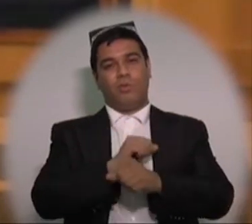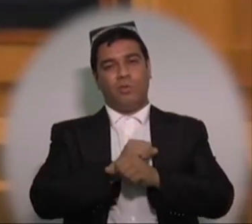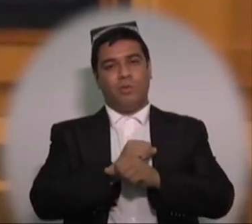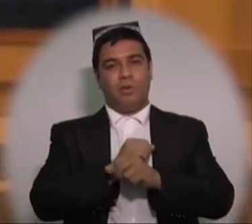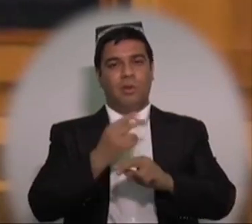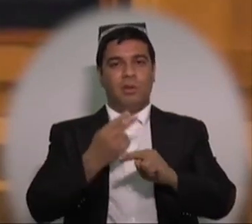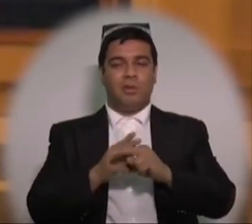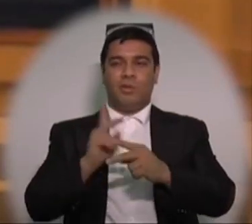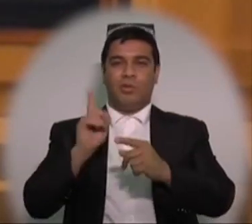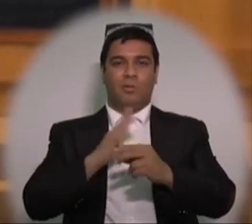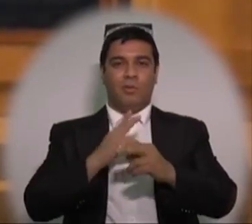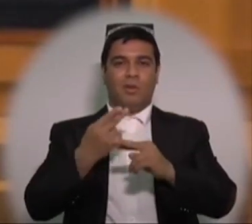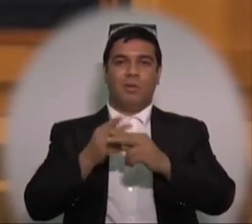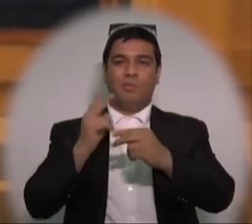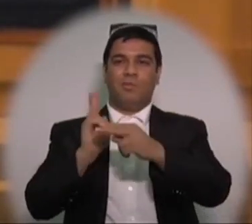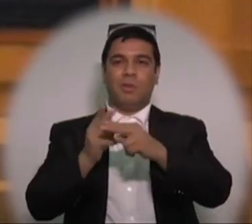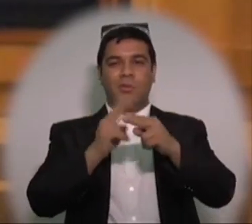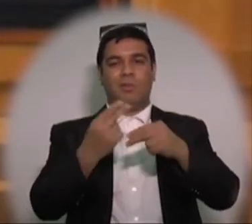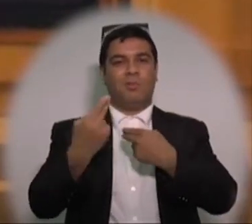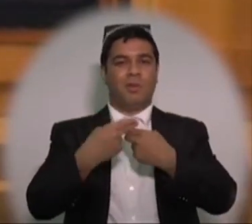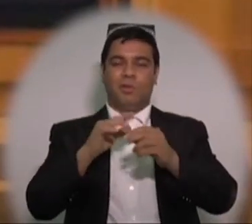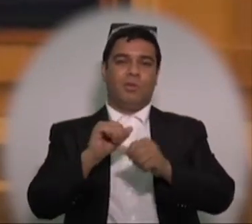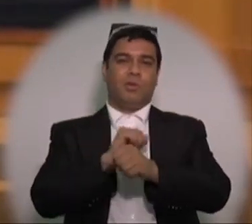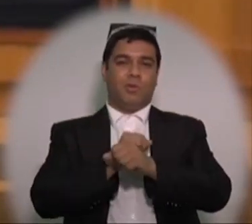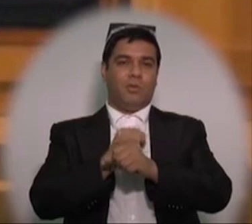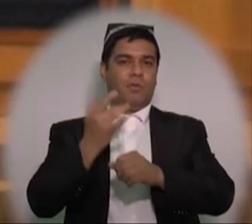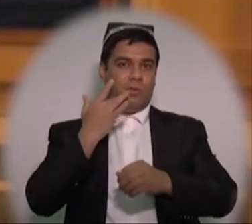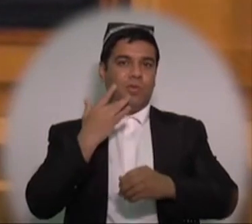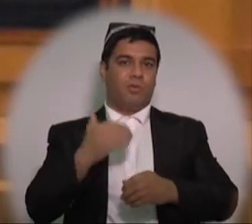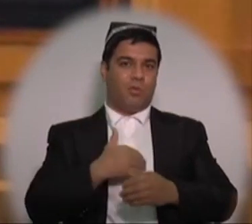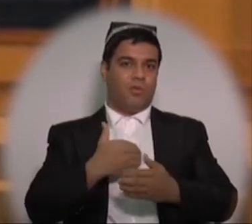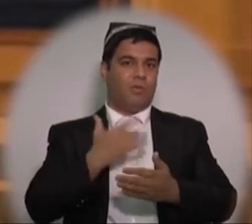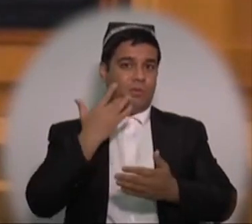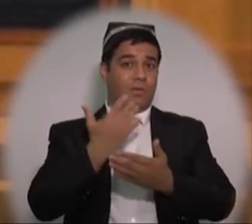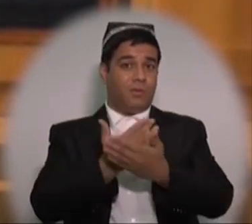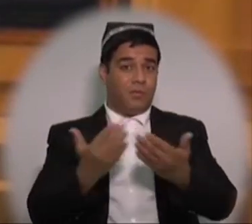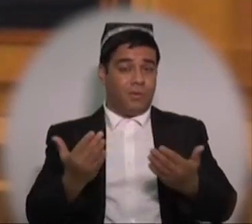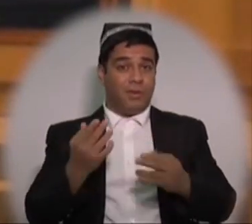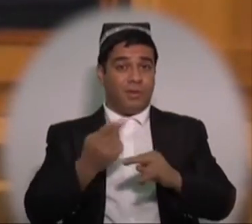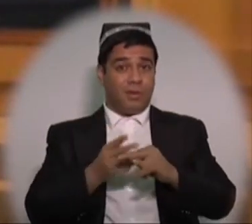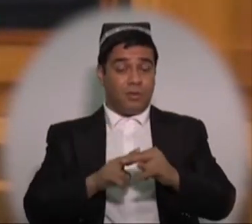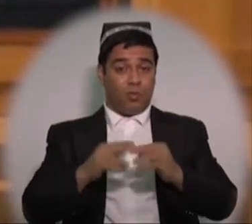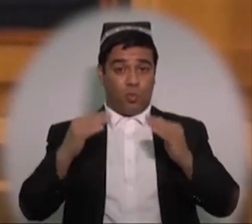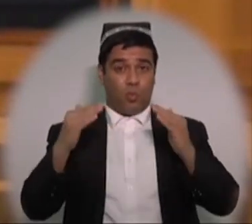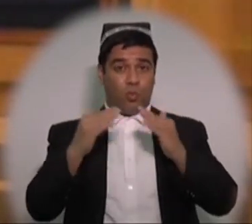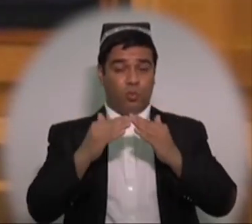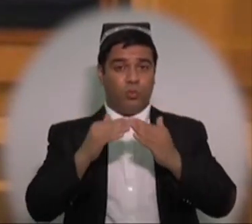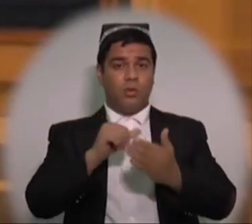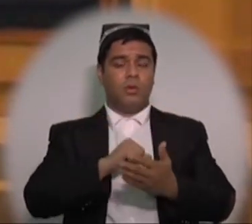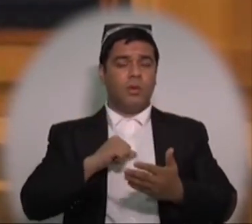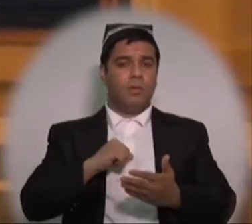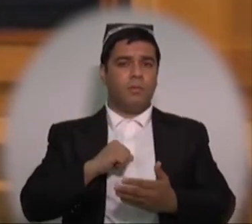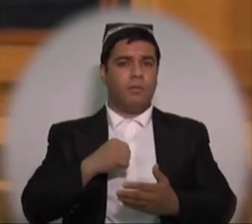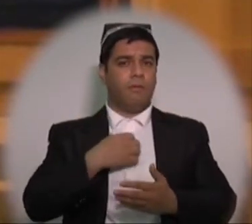bravını halakıtsızı halatı da damalgısı, çerçeğini yazgısı kegende, uy